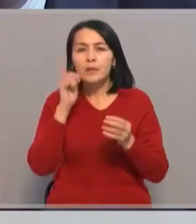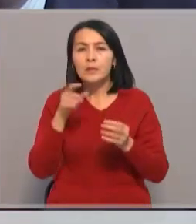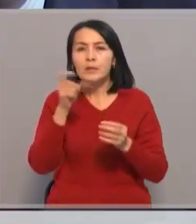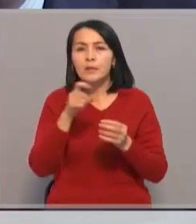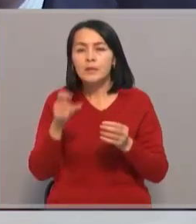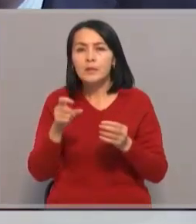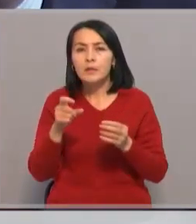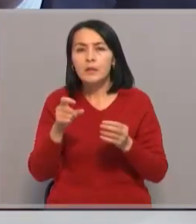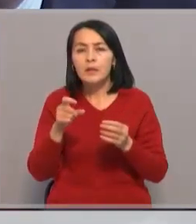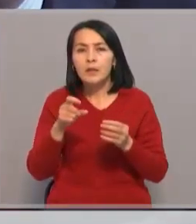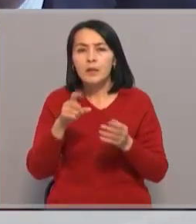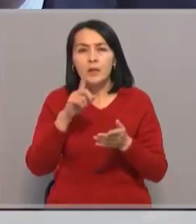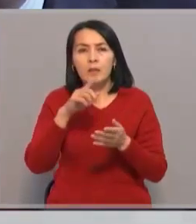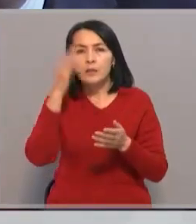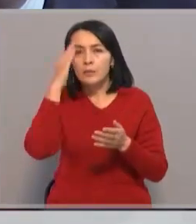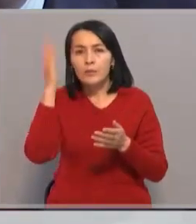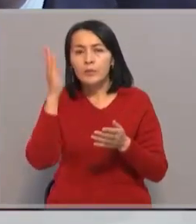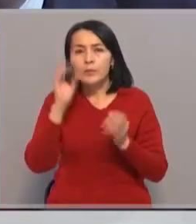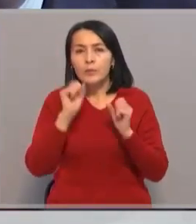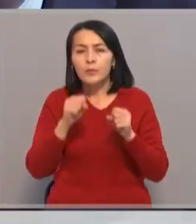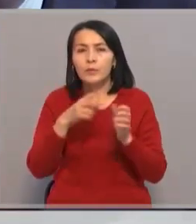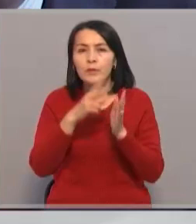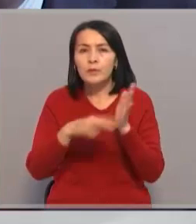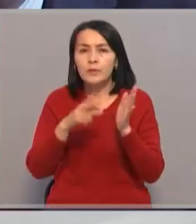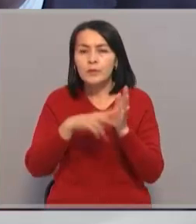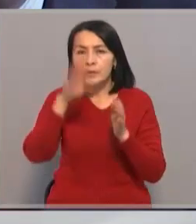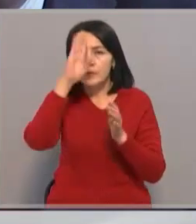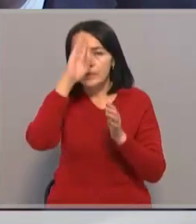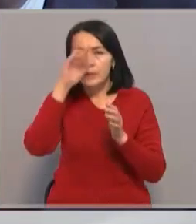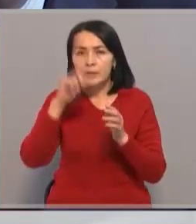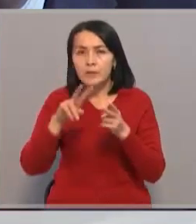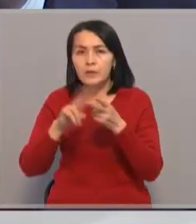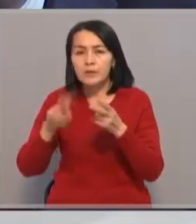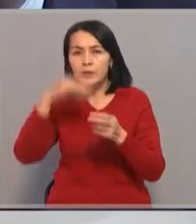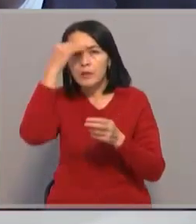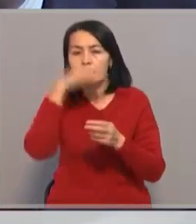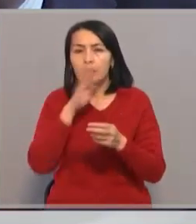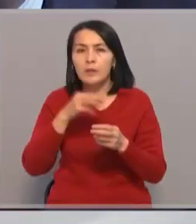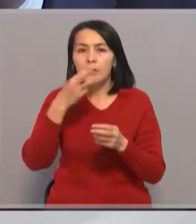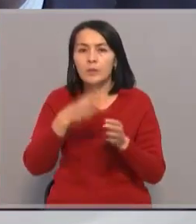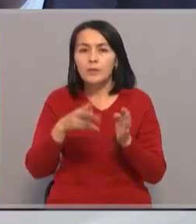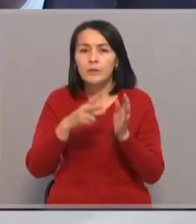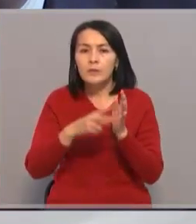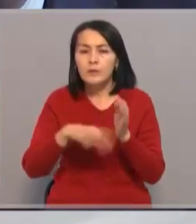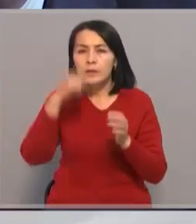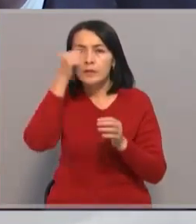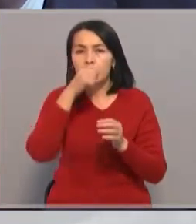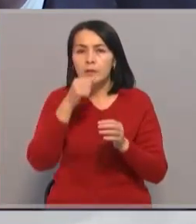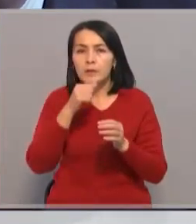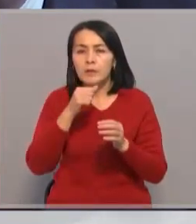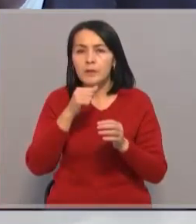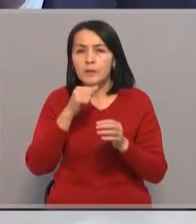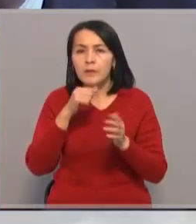не қылуы мүмкін? Бізде 88 баланың сотталғанының ішінен ата аналары 38 жылда бас тартқан жігіттер